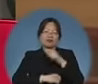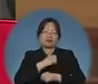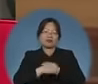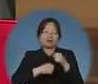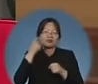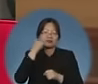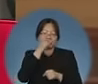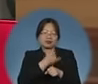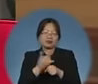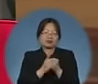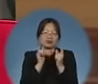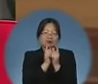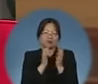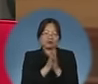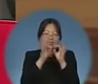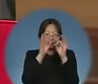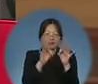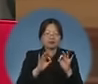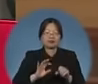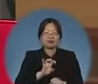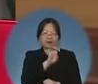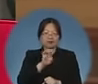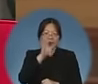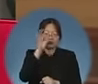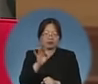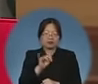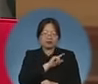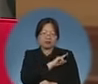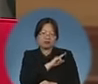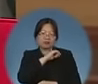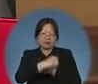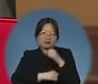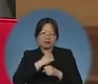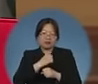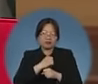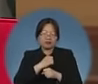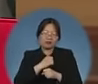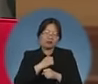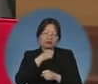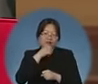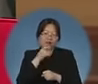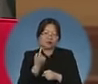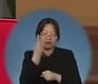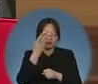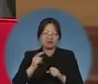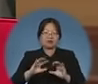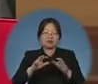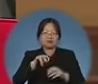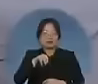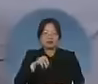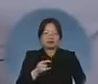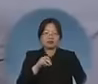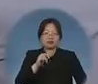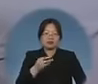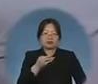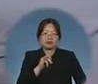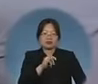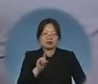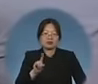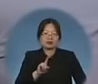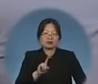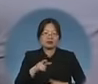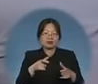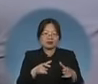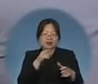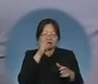거죠. 실질적으로 보면 유럽에서도 가장 자유도가 높은 지역들이 스칸디나비아 지역들이에요. 개개인의